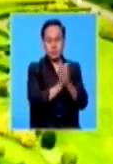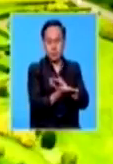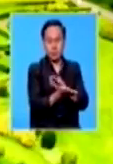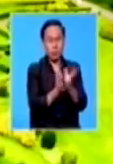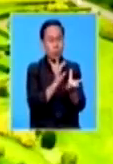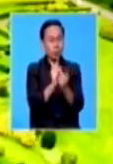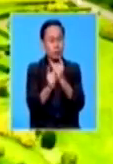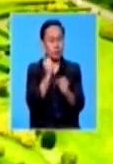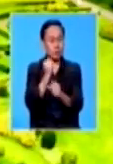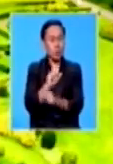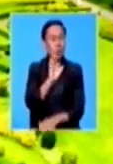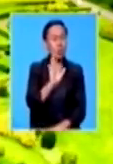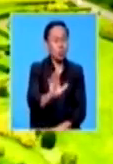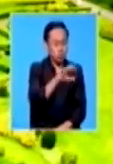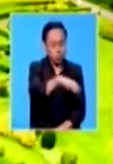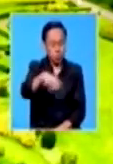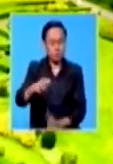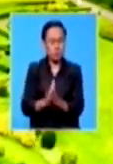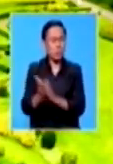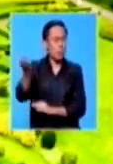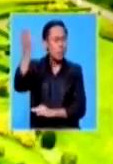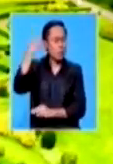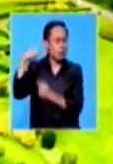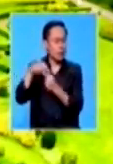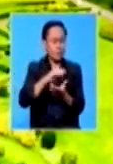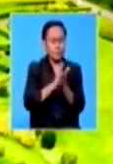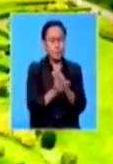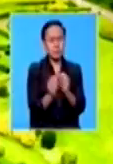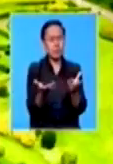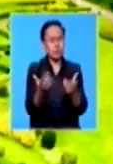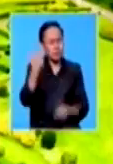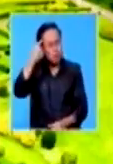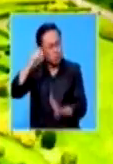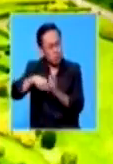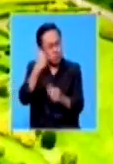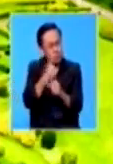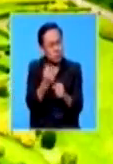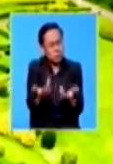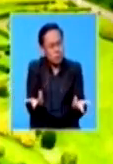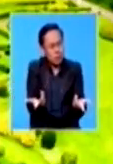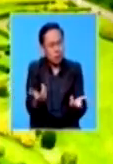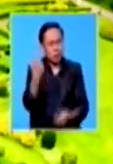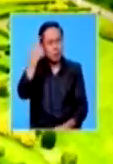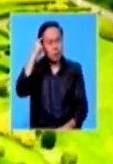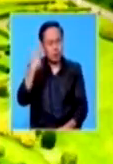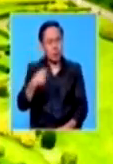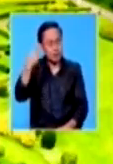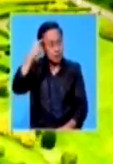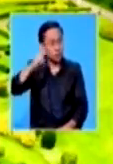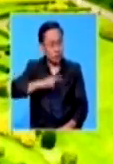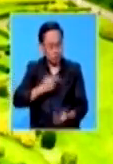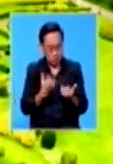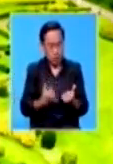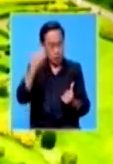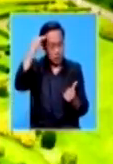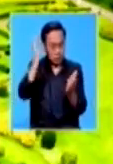ำในการทำงานไม่ทำองค์กรของเขามันผิดเพี้ยนมาตลอดอ่ะที่ผ่านมาจากอะไรก็ไม่รู้นะไปหาเพราะนั้นตำรวจวันนี้สำคัญเพราะเป็นต้น